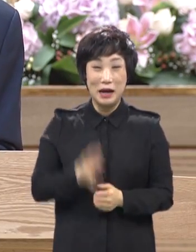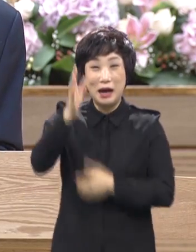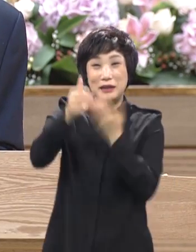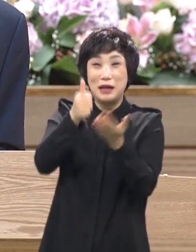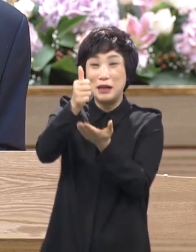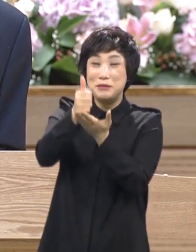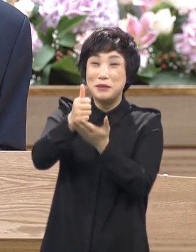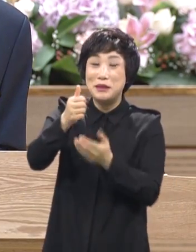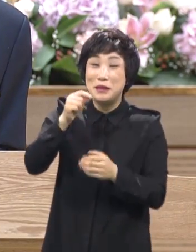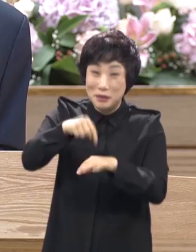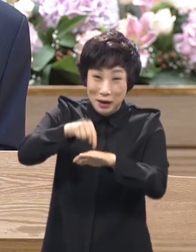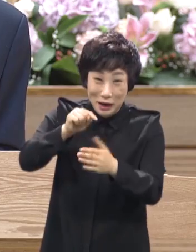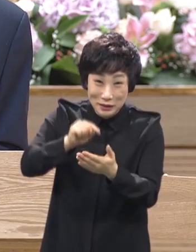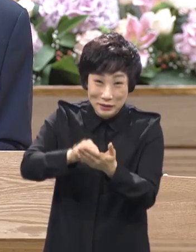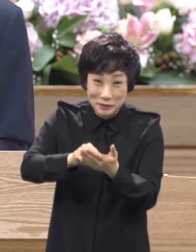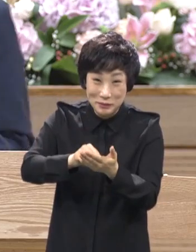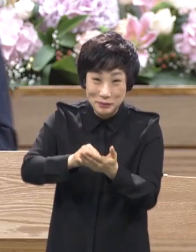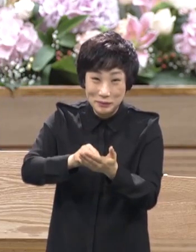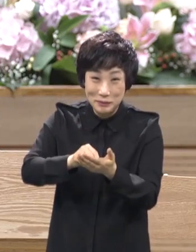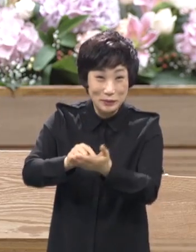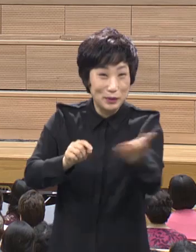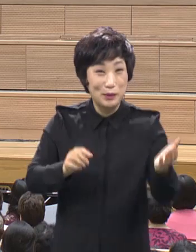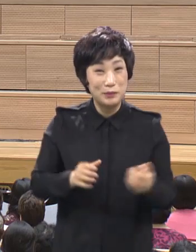하나님이 이런 마음을